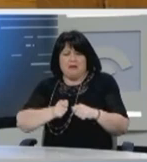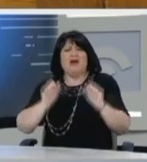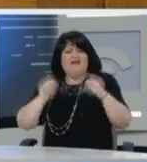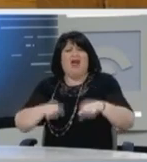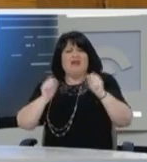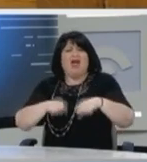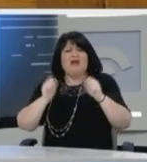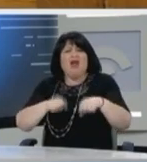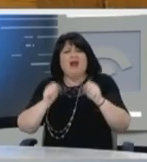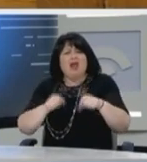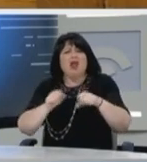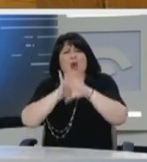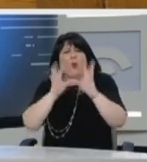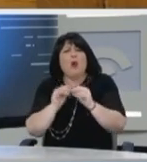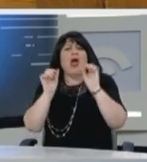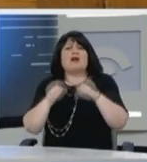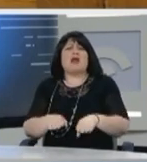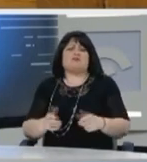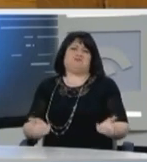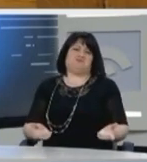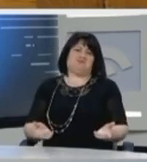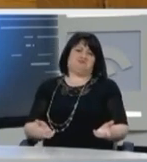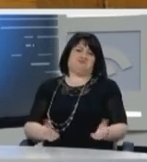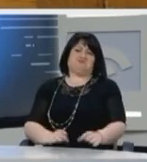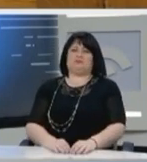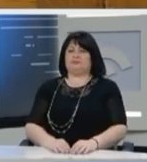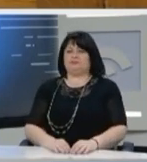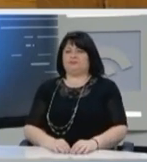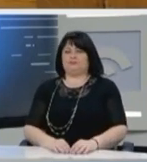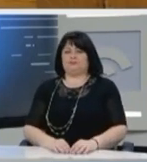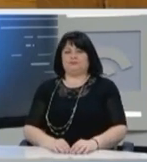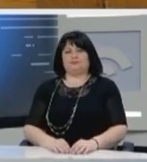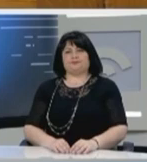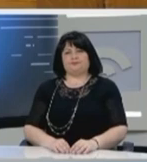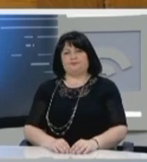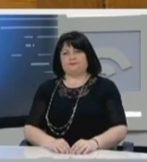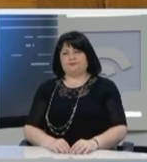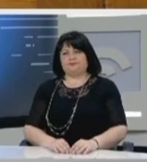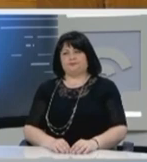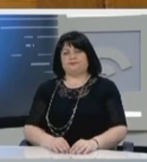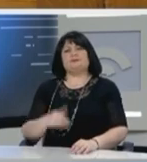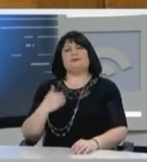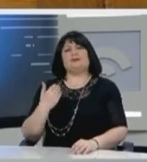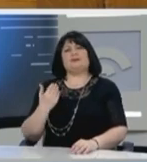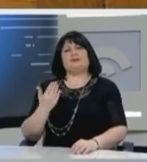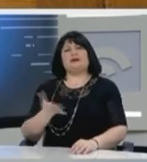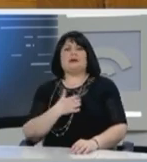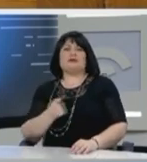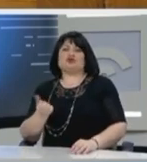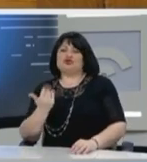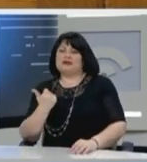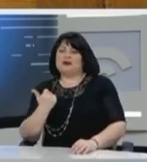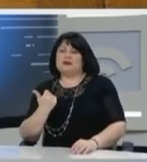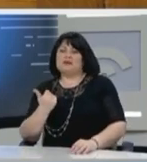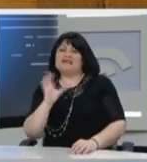Με τα δημοψηφίσματα, με όλη αυτή την εικόνα. Και μετά λένε, είχαμε χάσει την εμπιστοσύνη μας